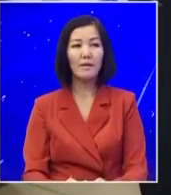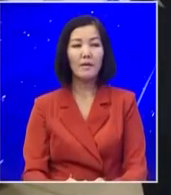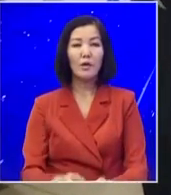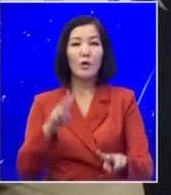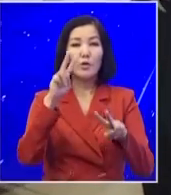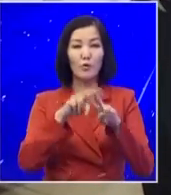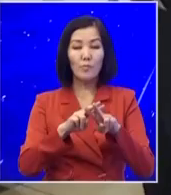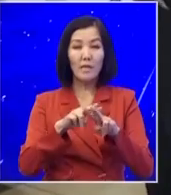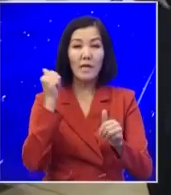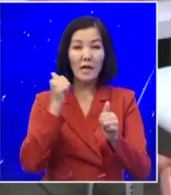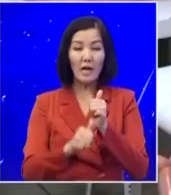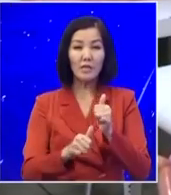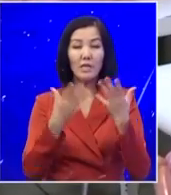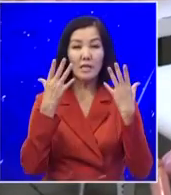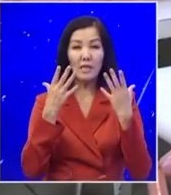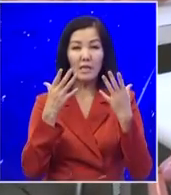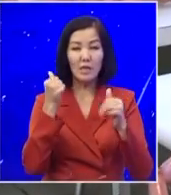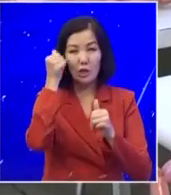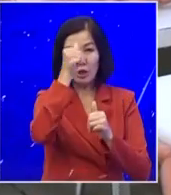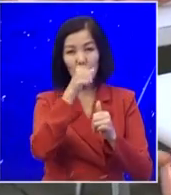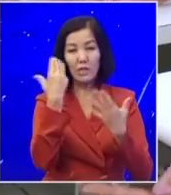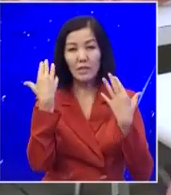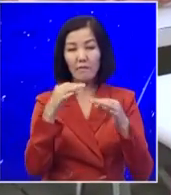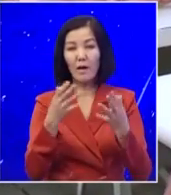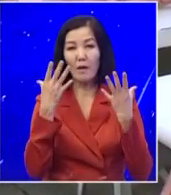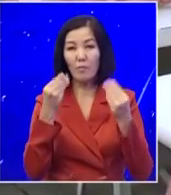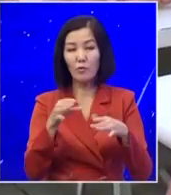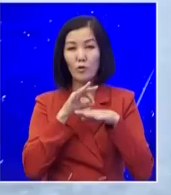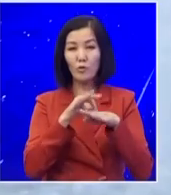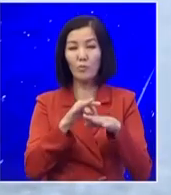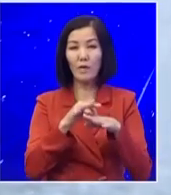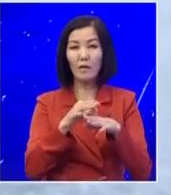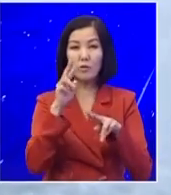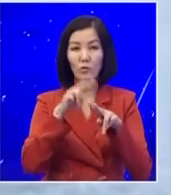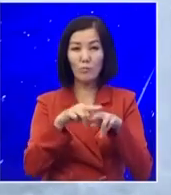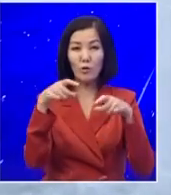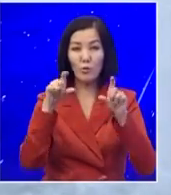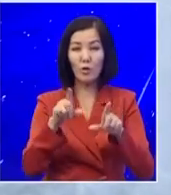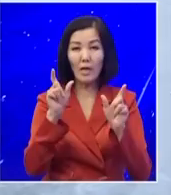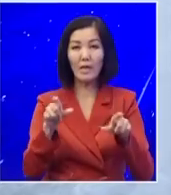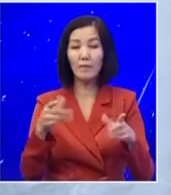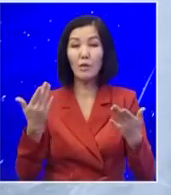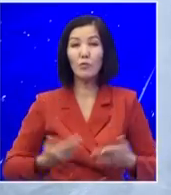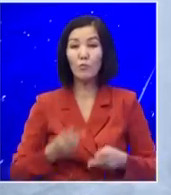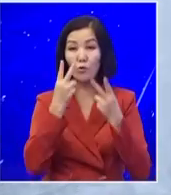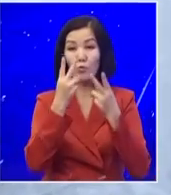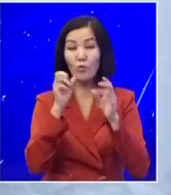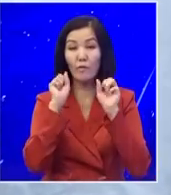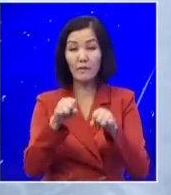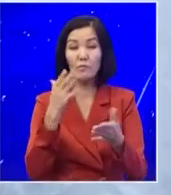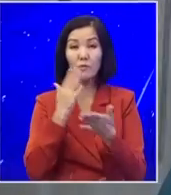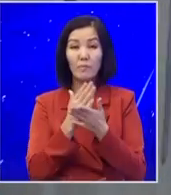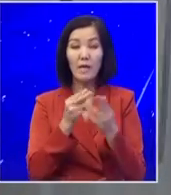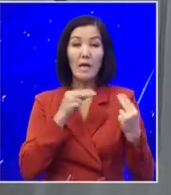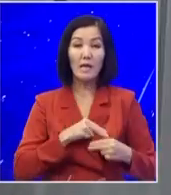мекемелерінде жыл сайын ашық есік күндері ұйымдастырылады. Бұл тұтқындар өмірінің қалай өтетінін көруге мүмкіндік береді. Нәтижесінде мұндағылардың да